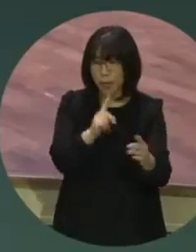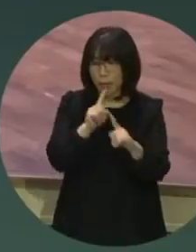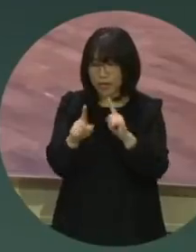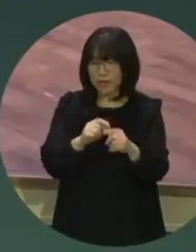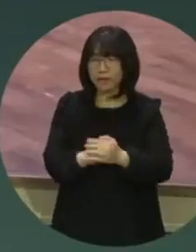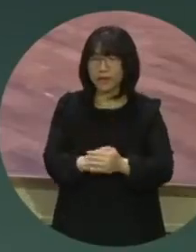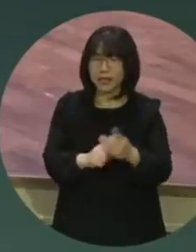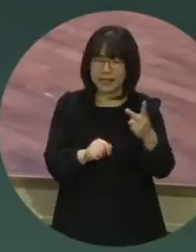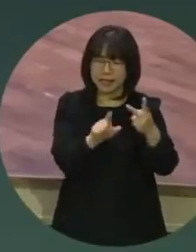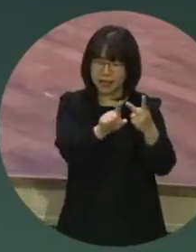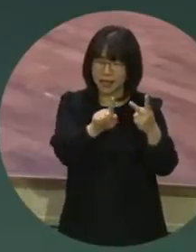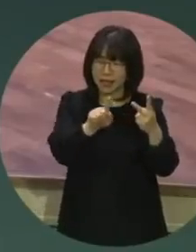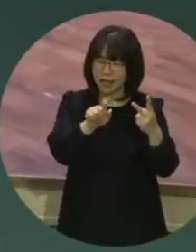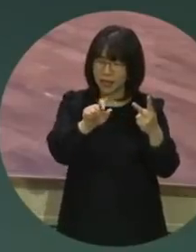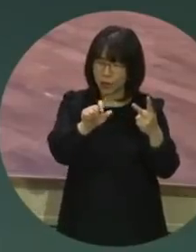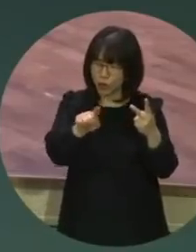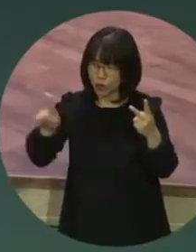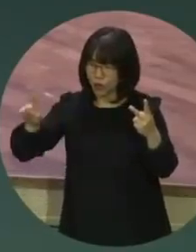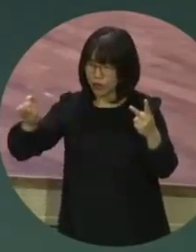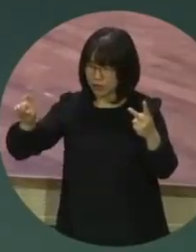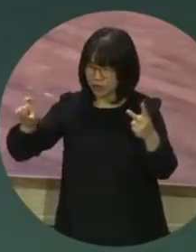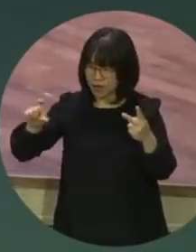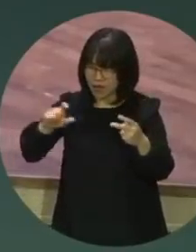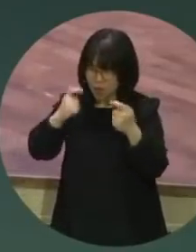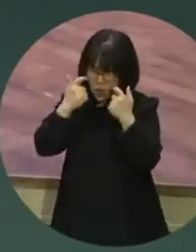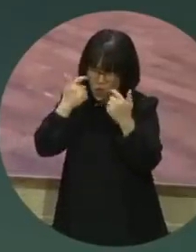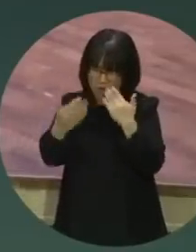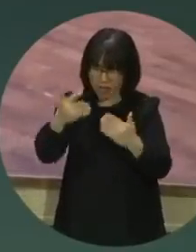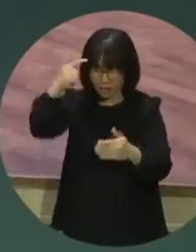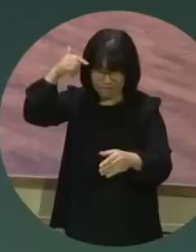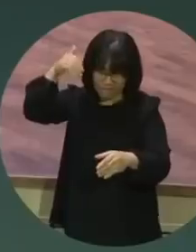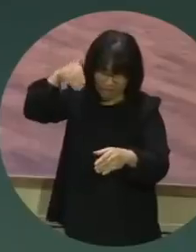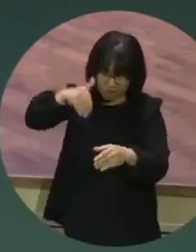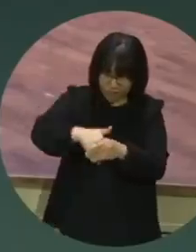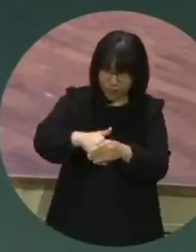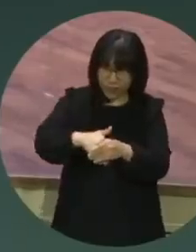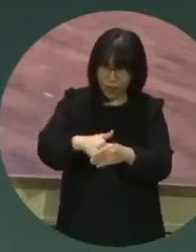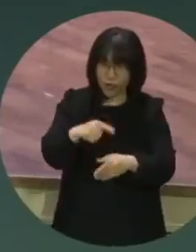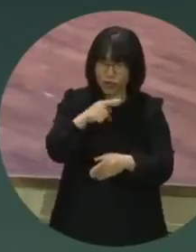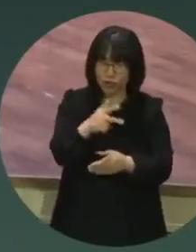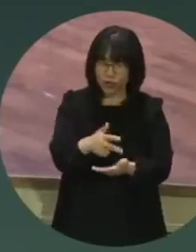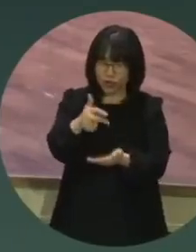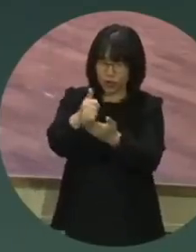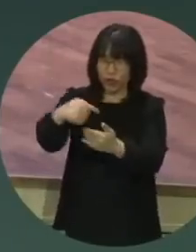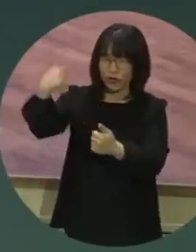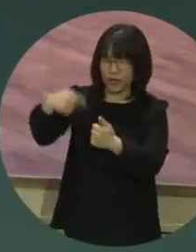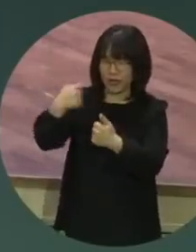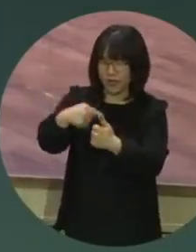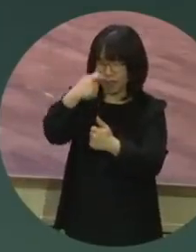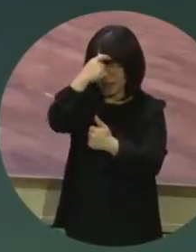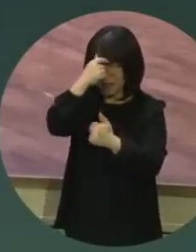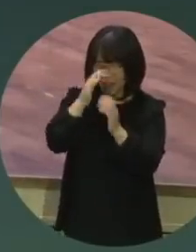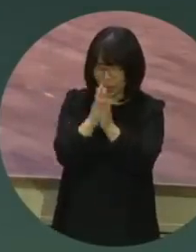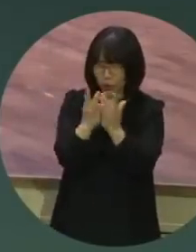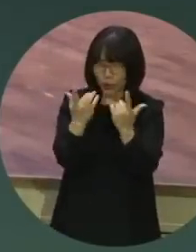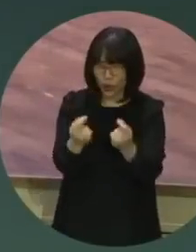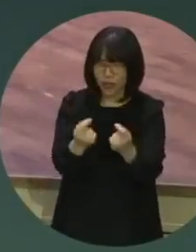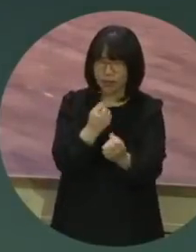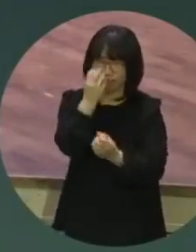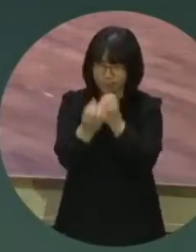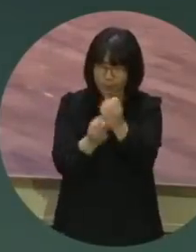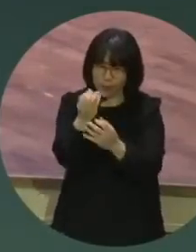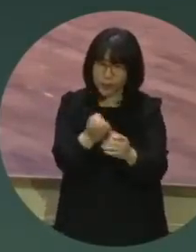5절로 11절 내가 확 실하게 내가 가게 내가 주기도 못 여도 제가 줄줄 나와야지. 아멘.